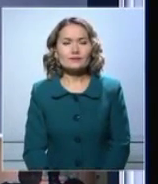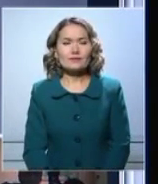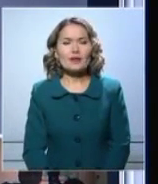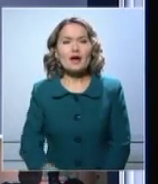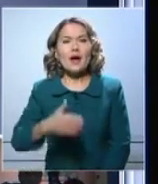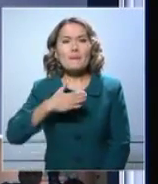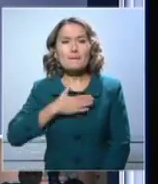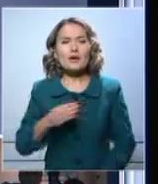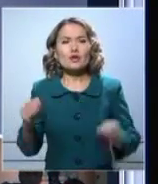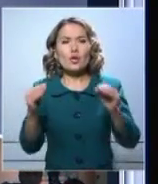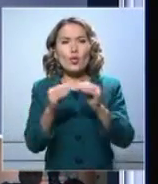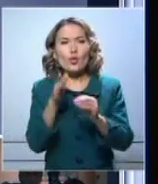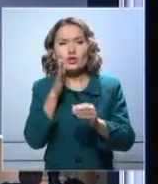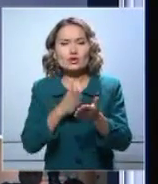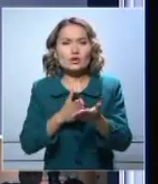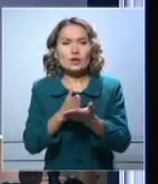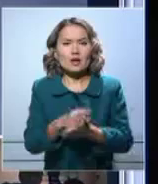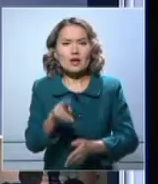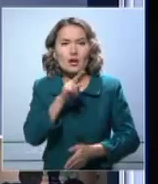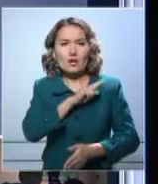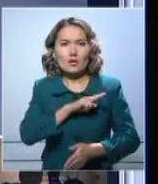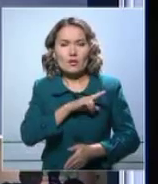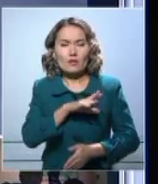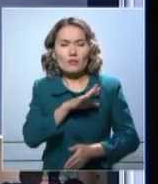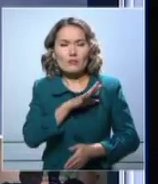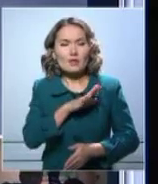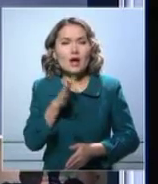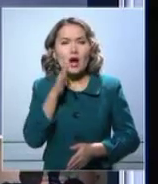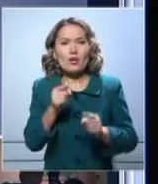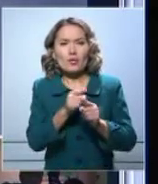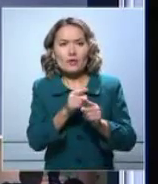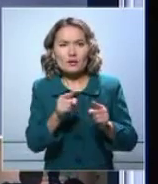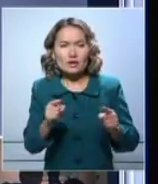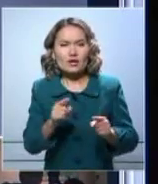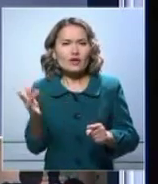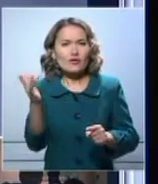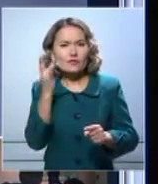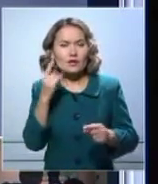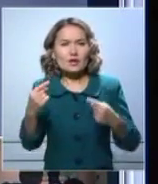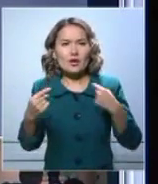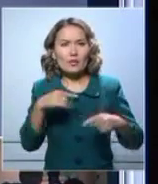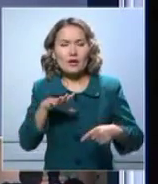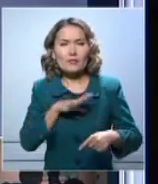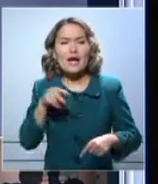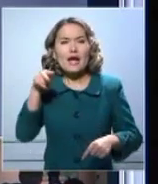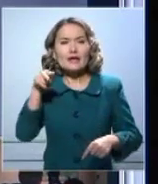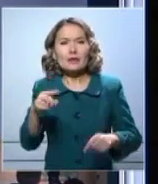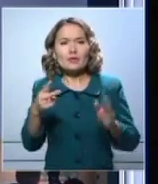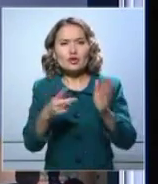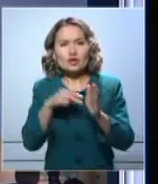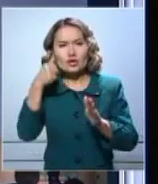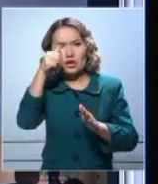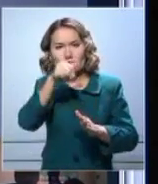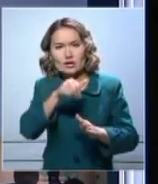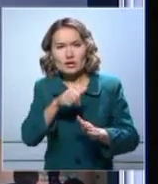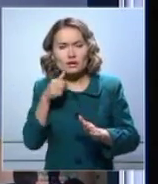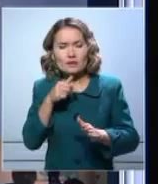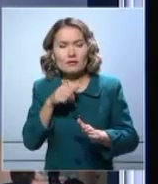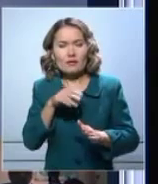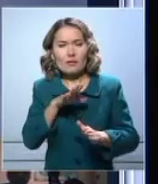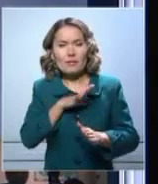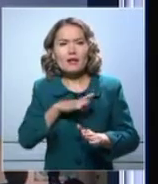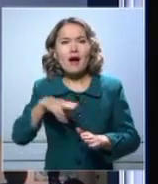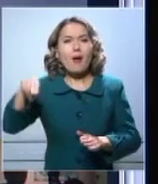Мен 10 жылдан бер жұмыс істеймін. Осы уақыт аралығында талай қиындыққа да тап болдым. 2007 жылы әскери операция кезінде оқтиып жараланғанда